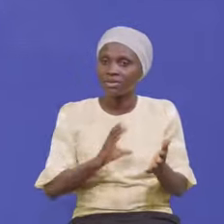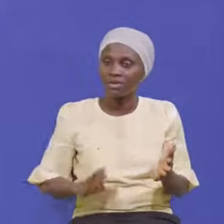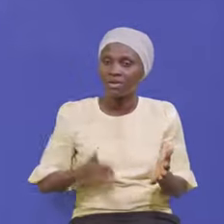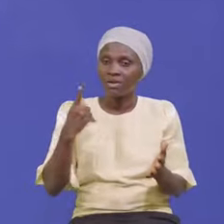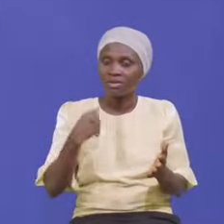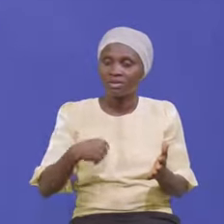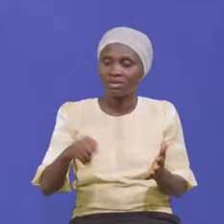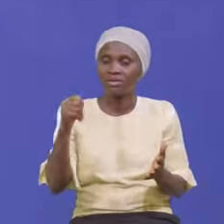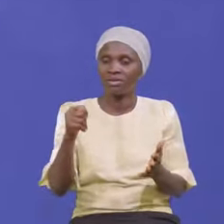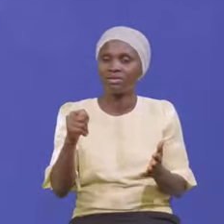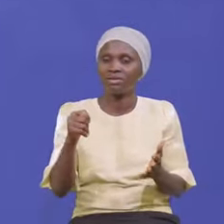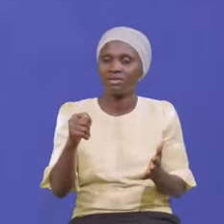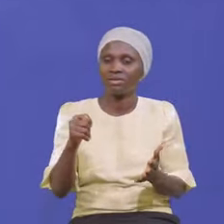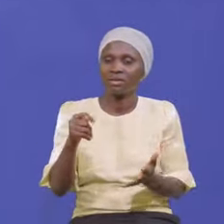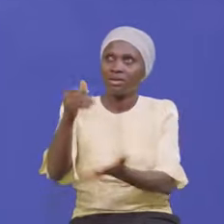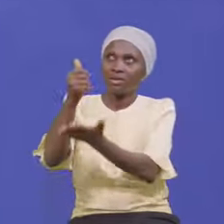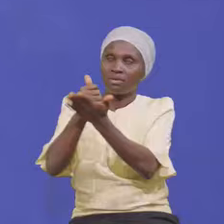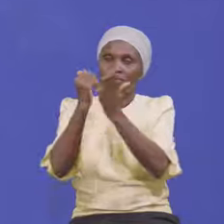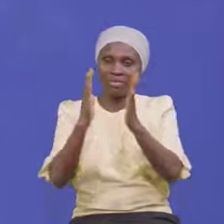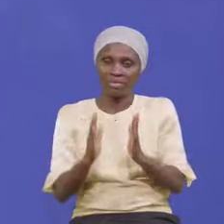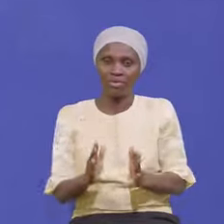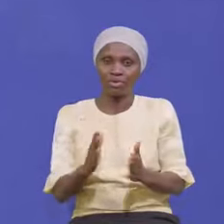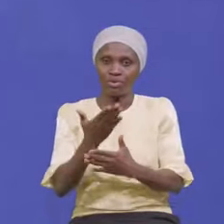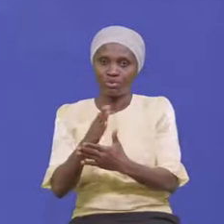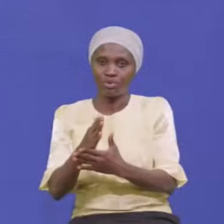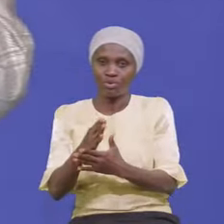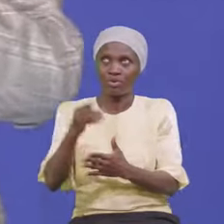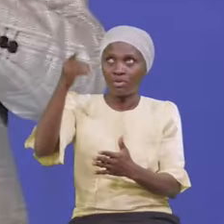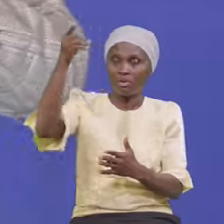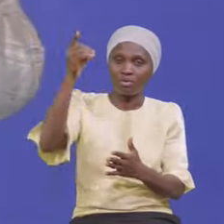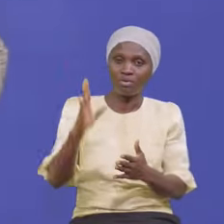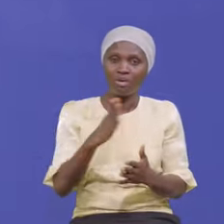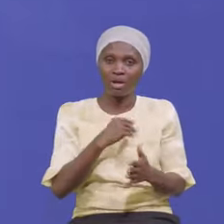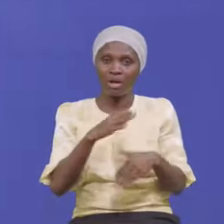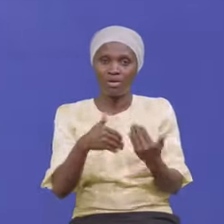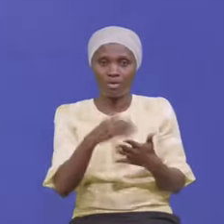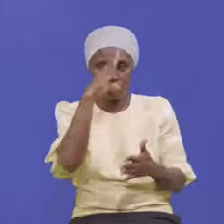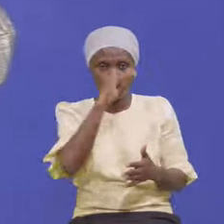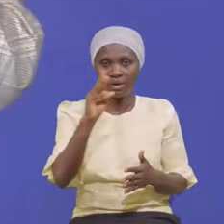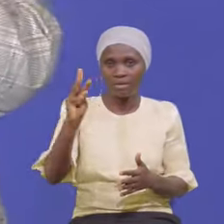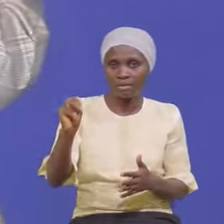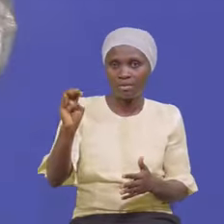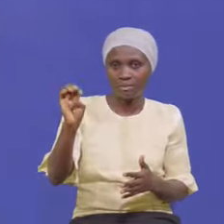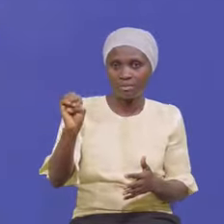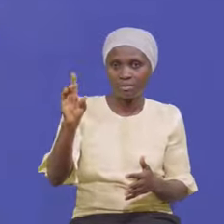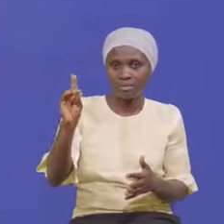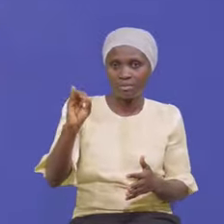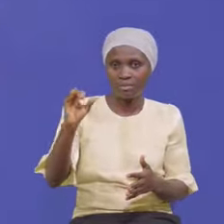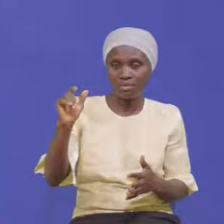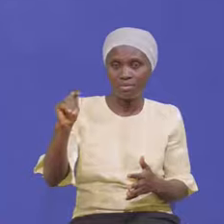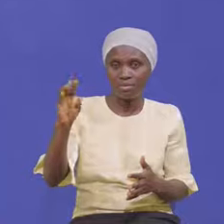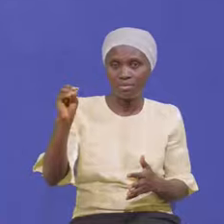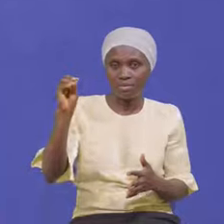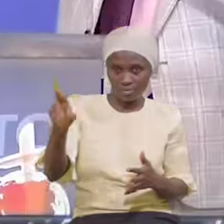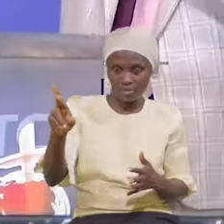mediator between God and all men. ఉన్నతమైన స్థాయికి హెచ్చించబడ్డ క్రీస్తు దేవునికి సర్వలోక సకల మానవాళికి